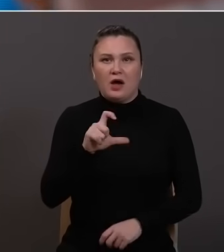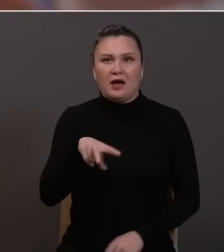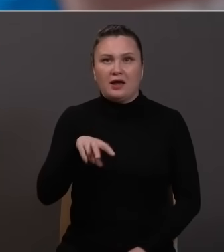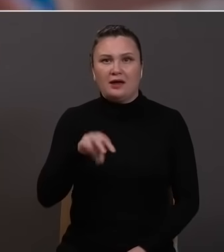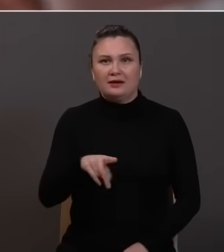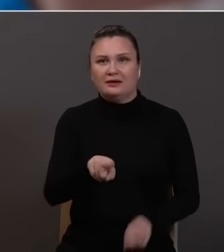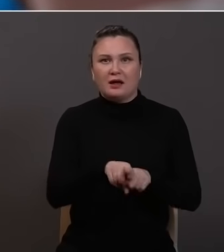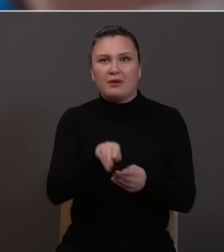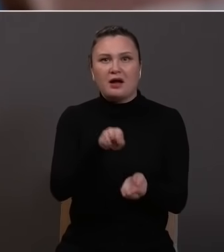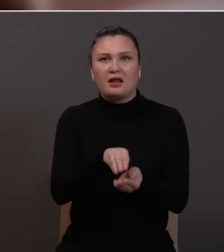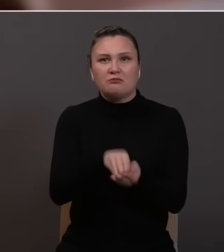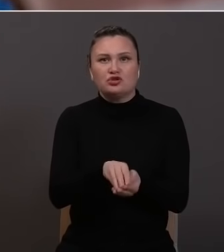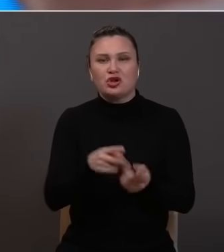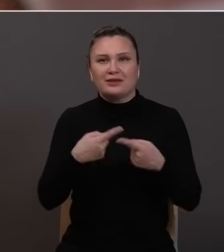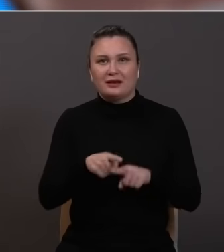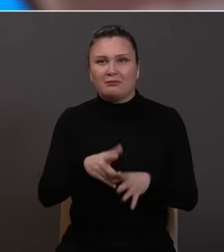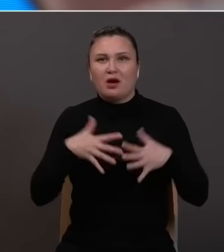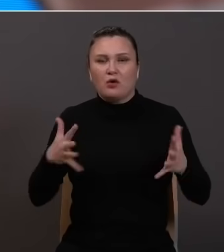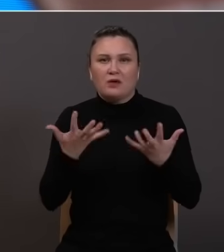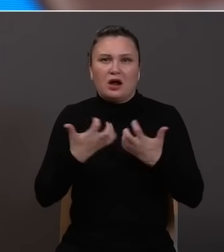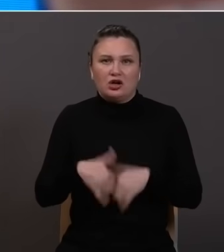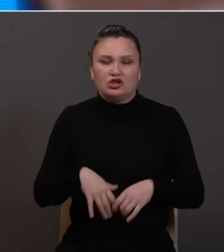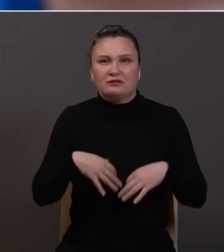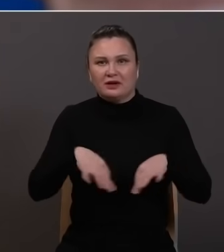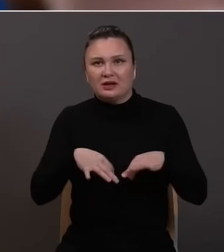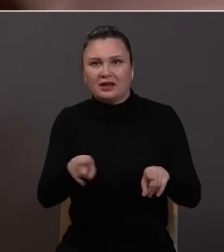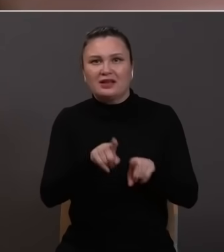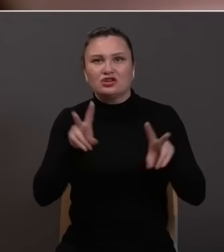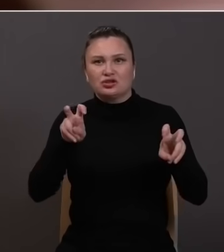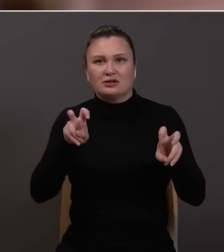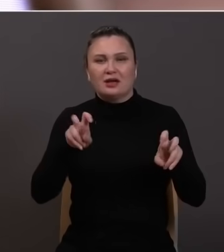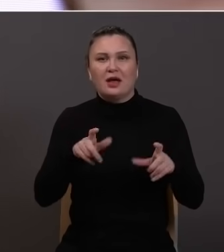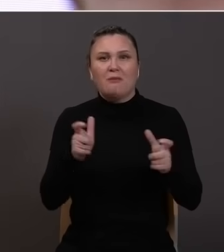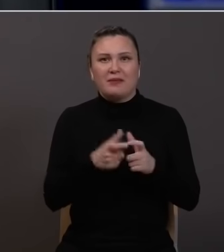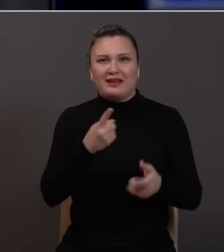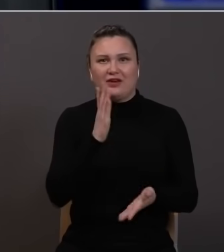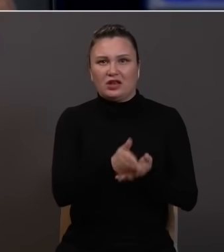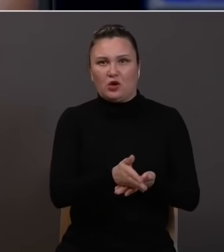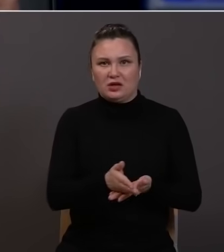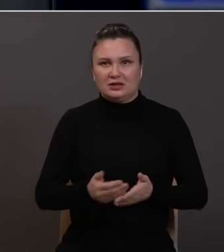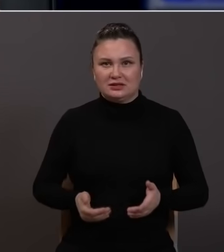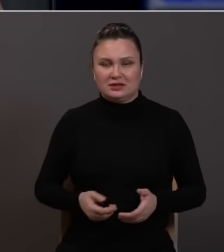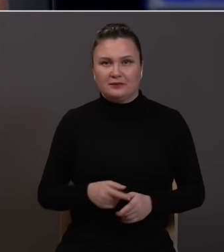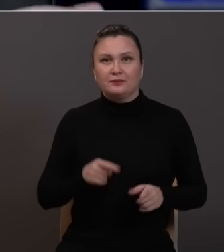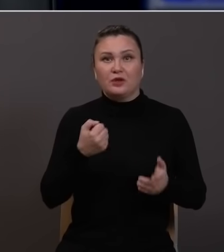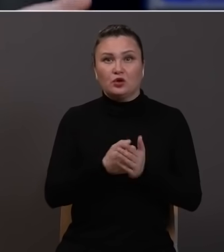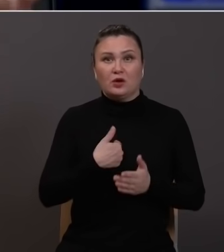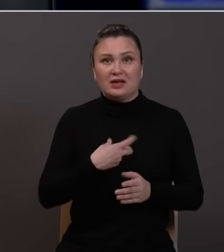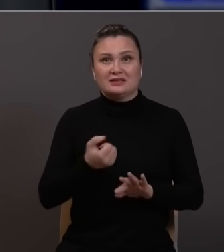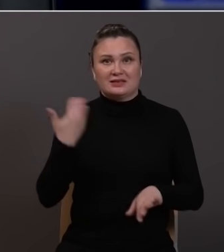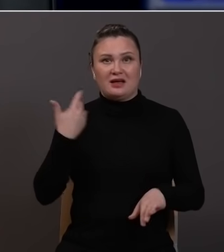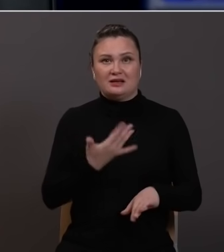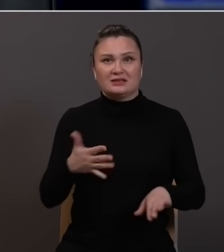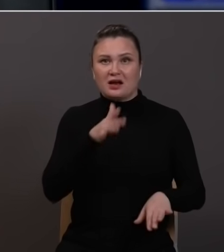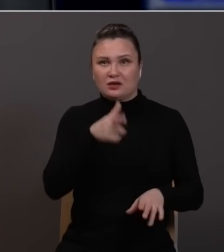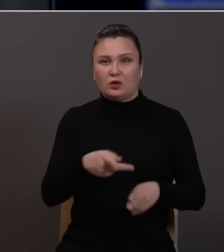напоминает такое кладбище техники. Там огромное количество техники, это билет в один конец. Как пример, до нас за несколько лет